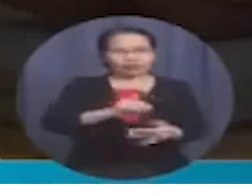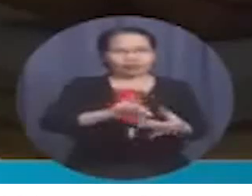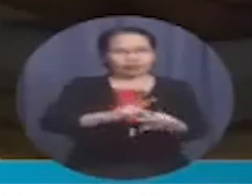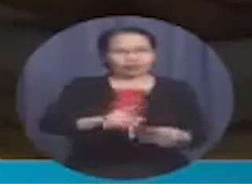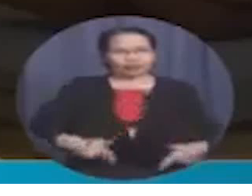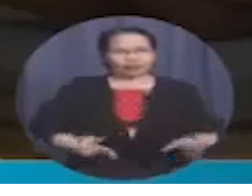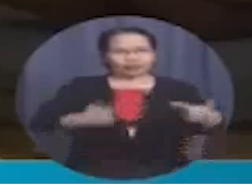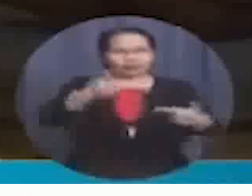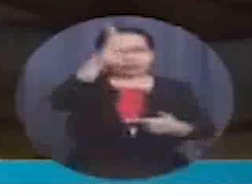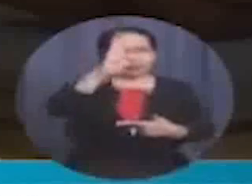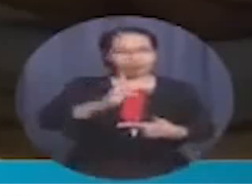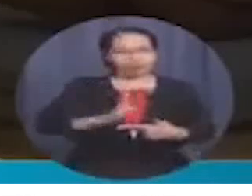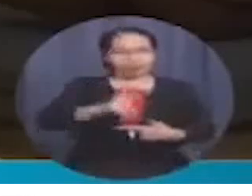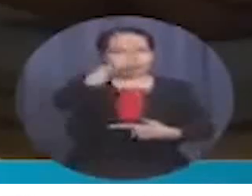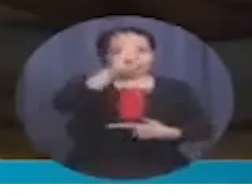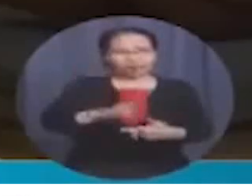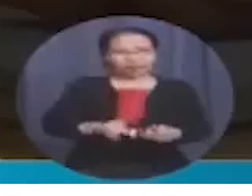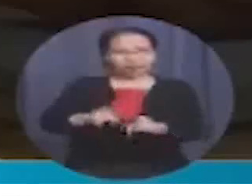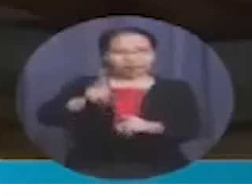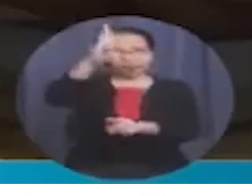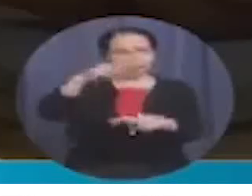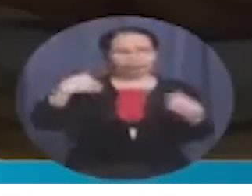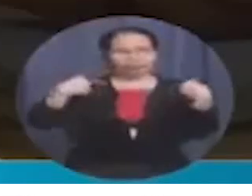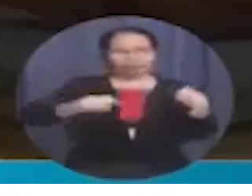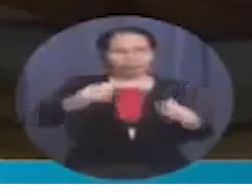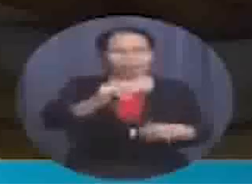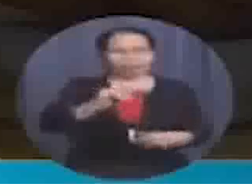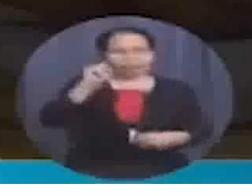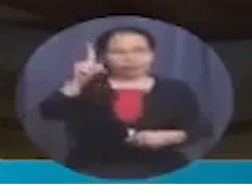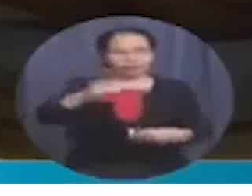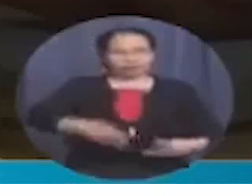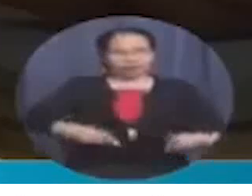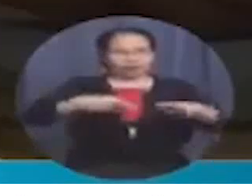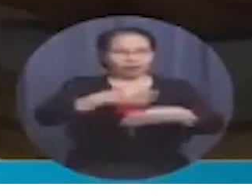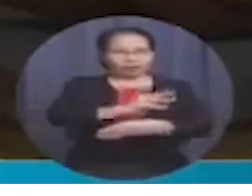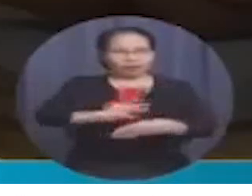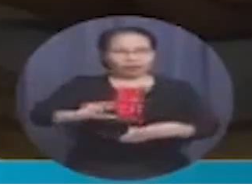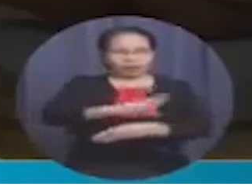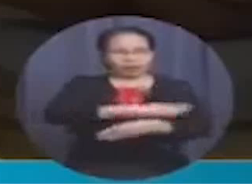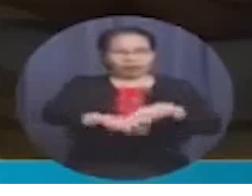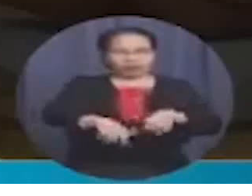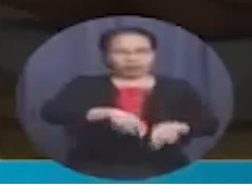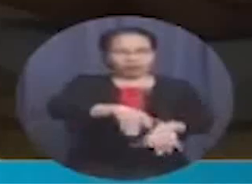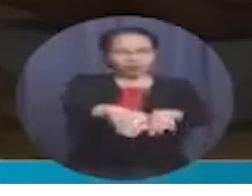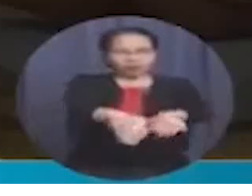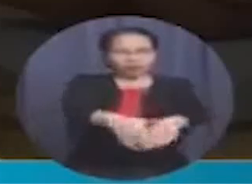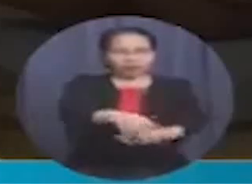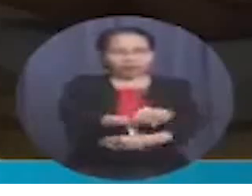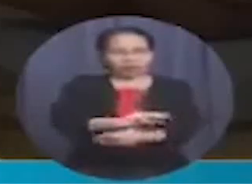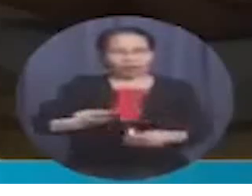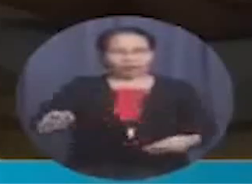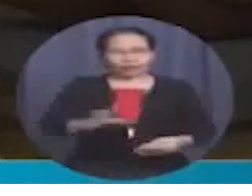tayo'y templo ng Diyos na buhay. Gaya ng sabi ng Diyos, mananahan ako sa kanila at lalakad